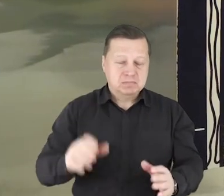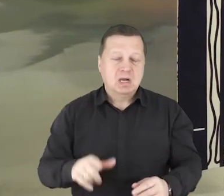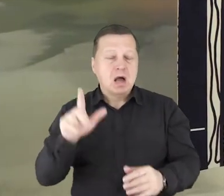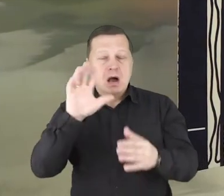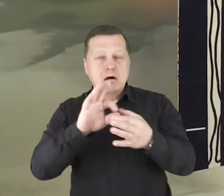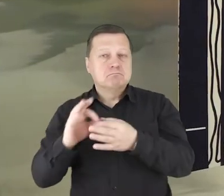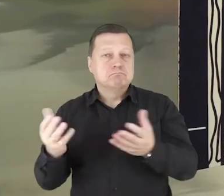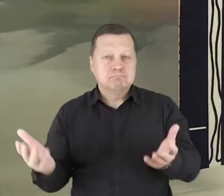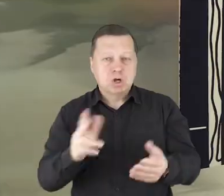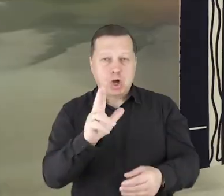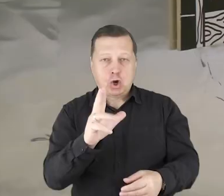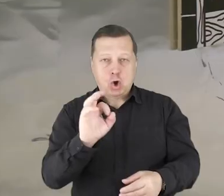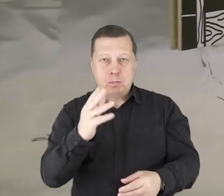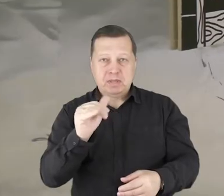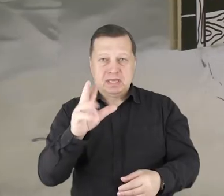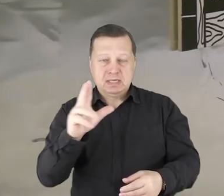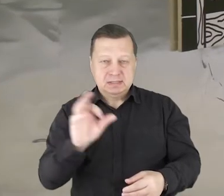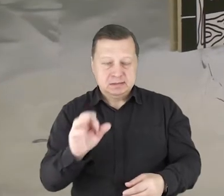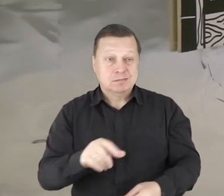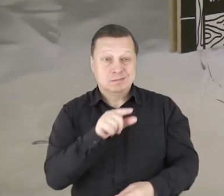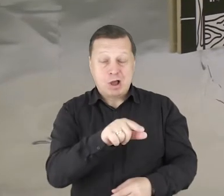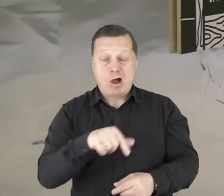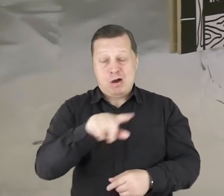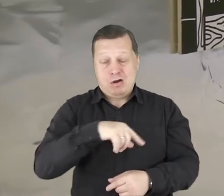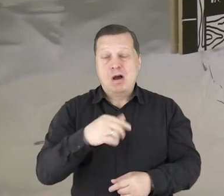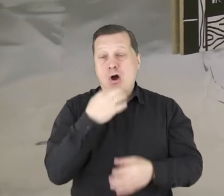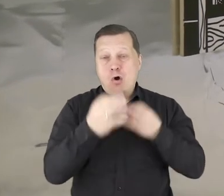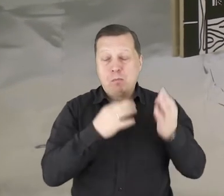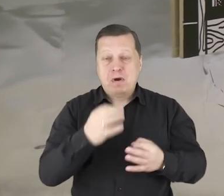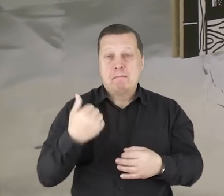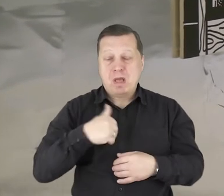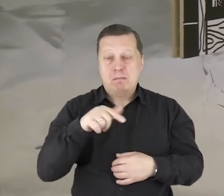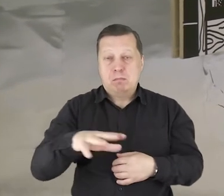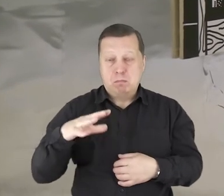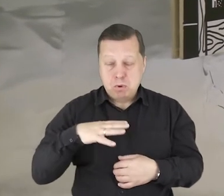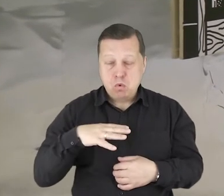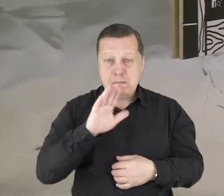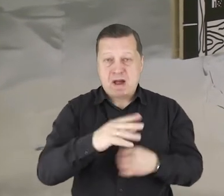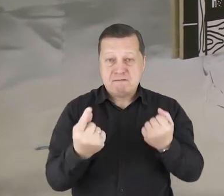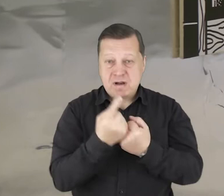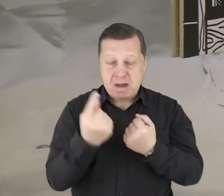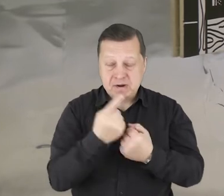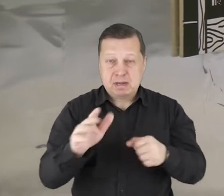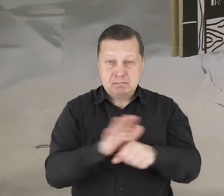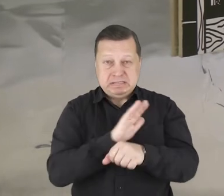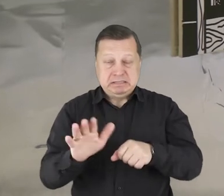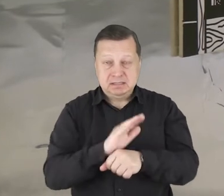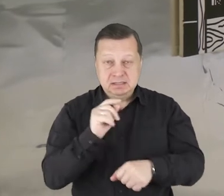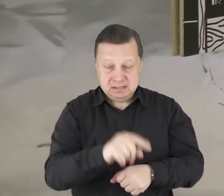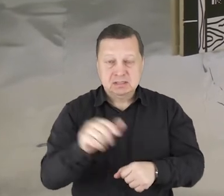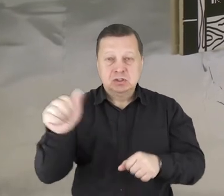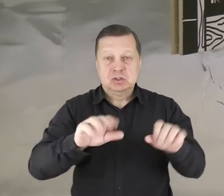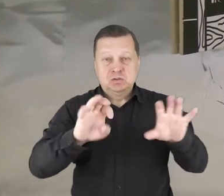pierwsze scenę z komiksu, w którym bohater opowiada, że tutaj w Bielsku miał fabrykę i jako żydowski przedsiębiorca w